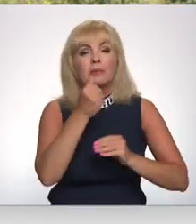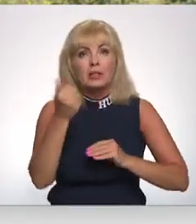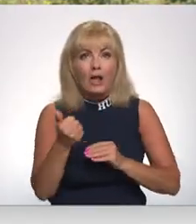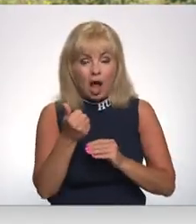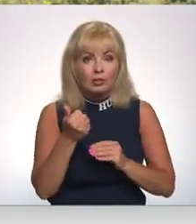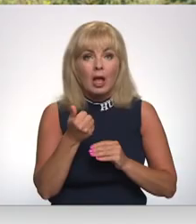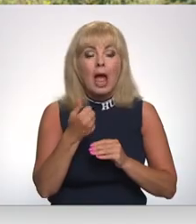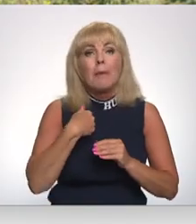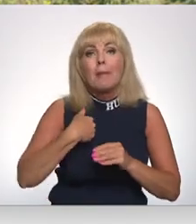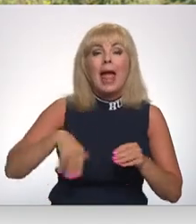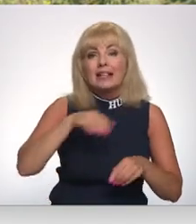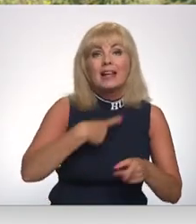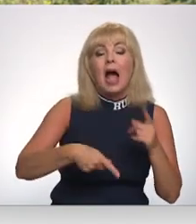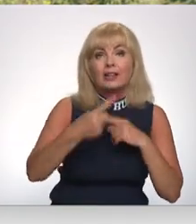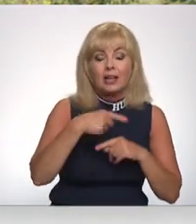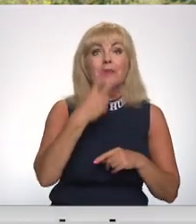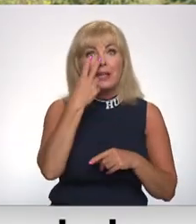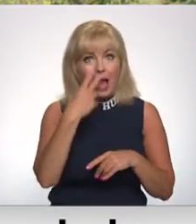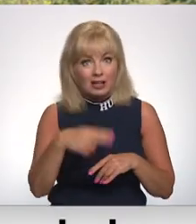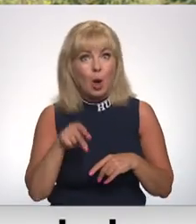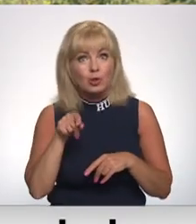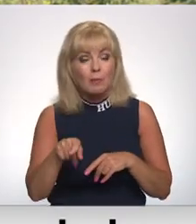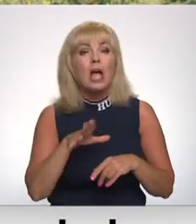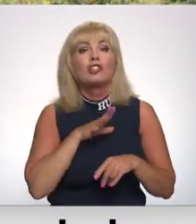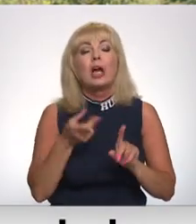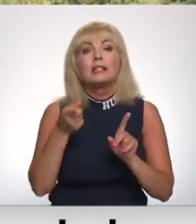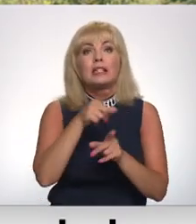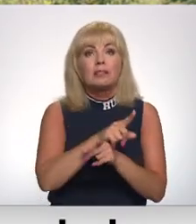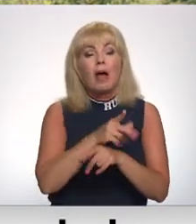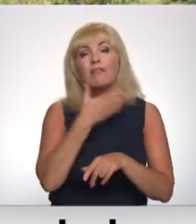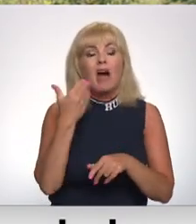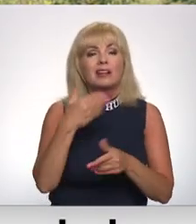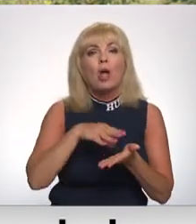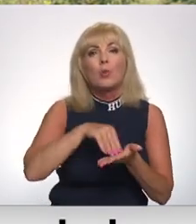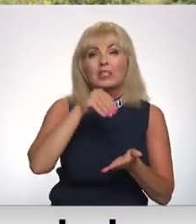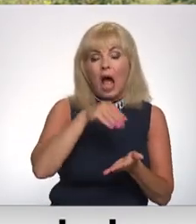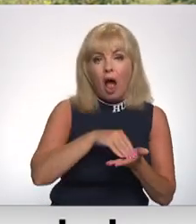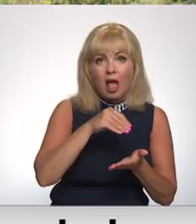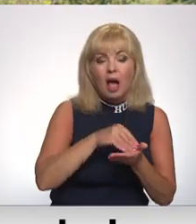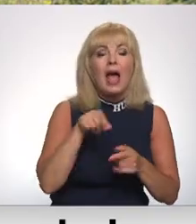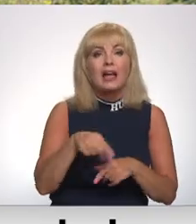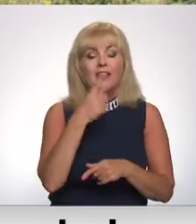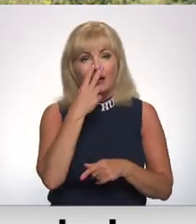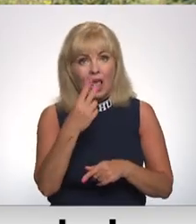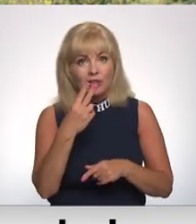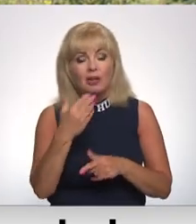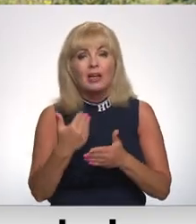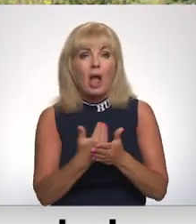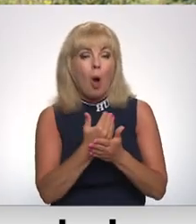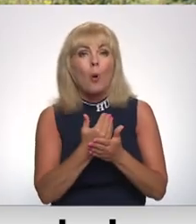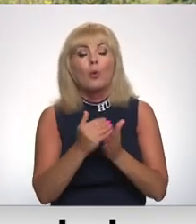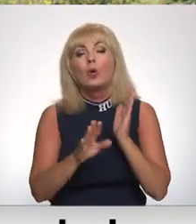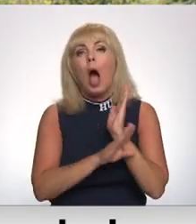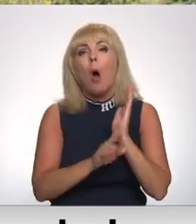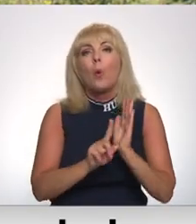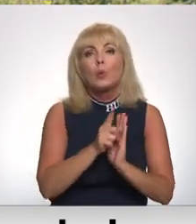šeit atgriezīsimies un ieraudzīsim, jā, šeit ir izmainījies, vairs nav zāli, bet ir es redzu, šeit ir jaunaudze, jā. Tas